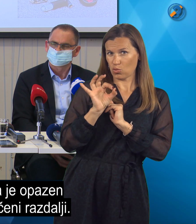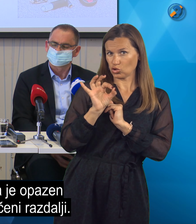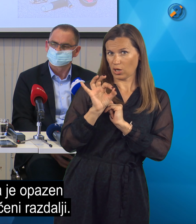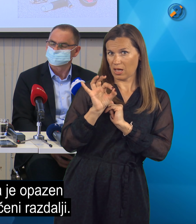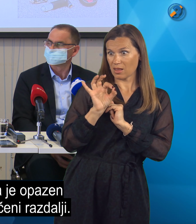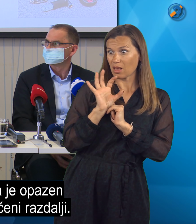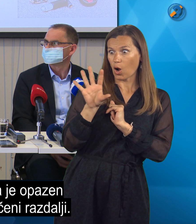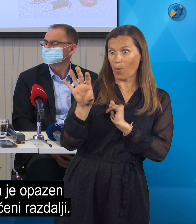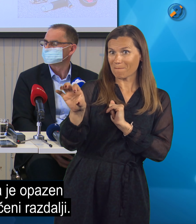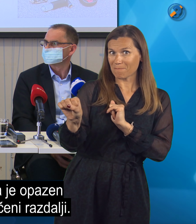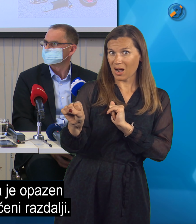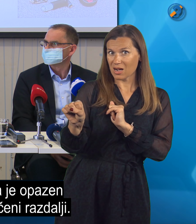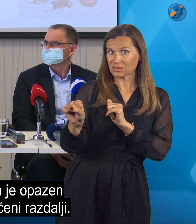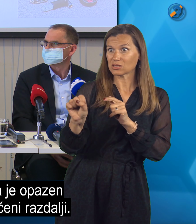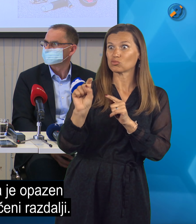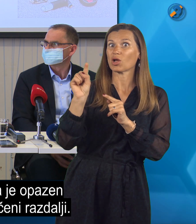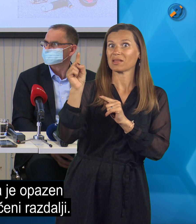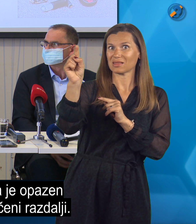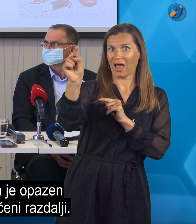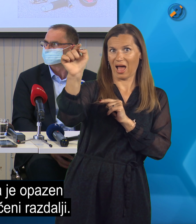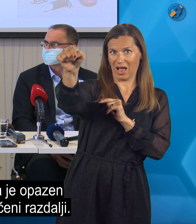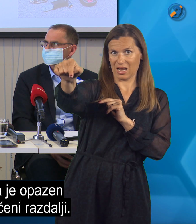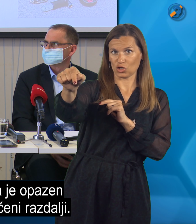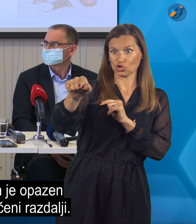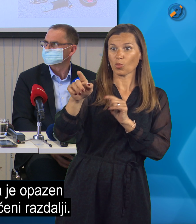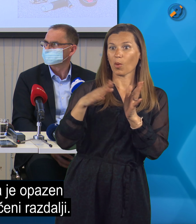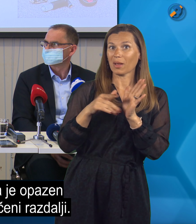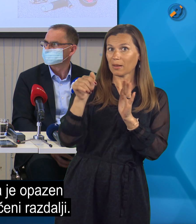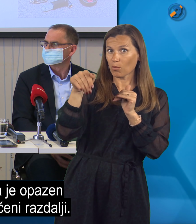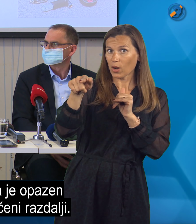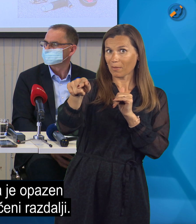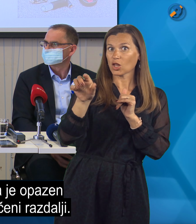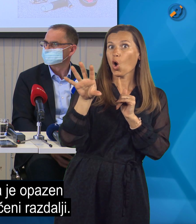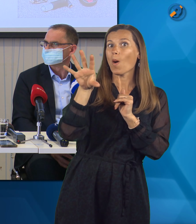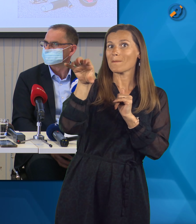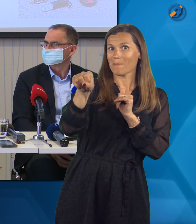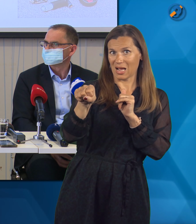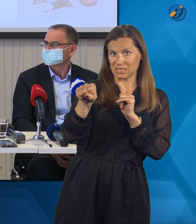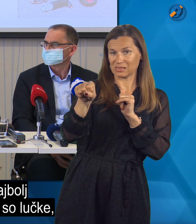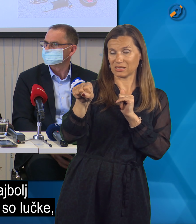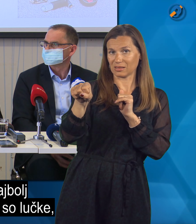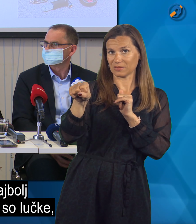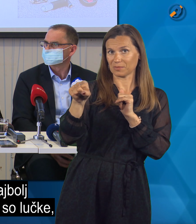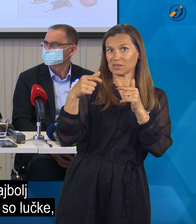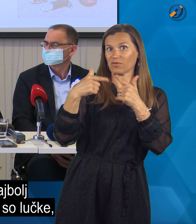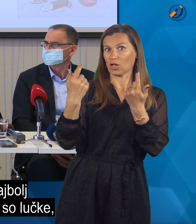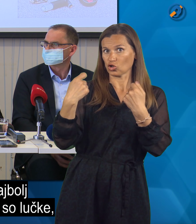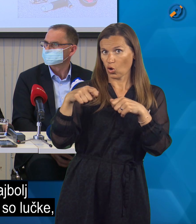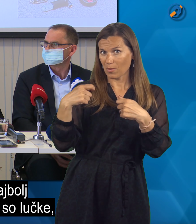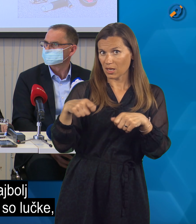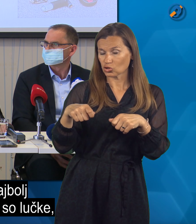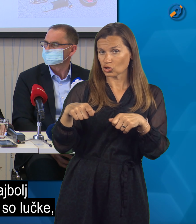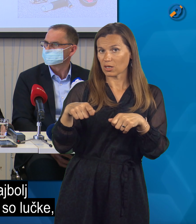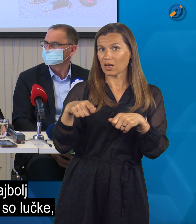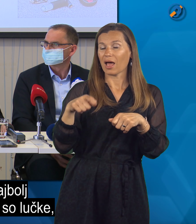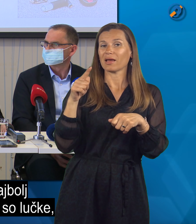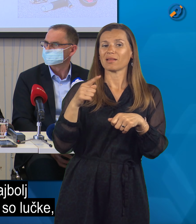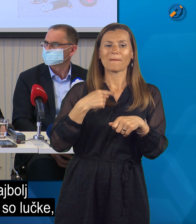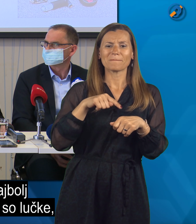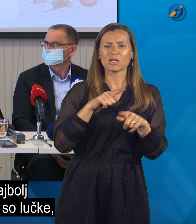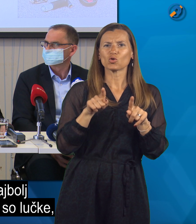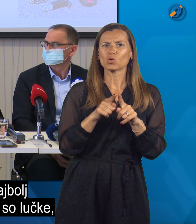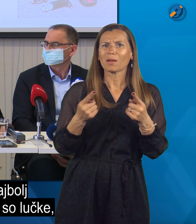najboljše, da ga vidiš na določeni razdalji, da je opazen. Zdaj, kar mi največ govorimo